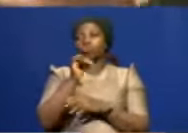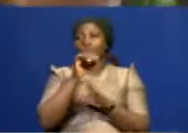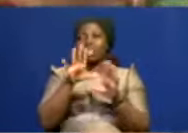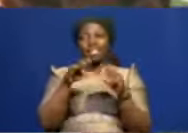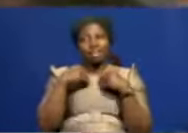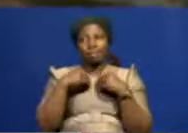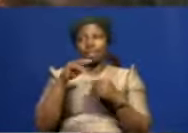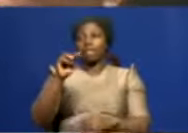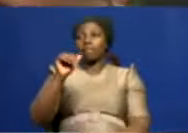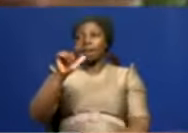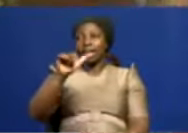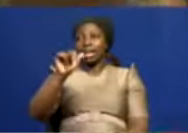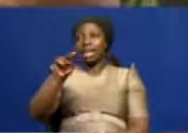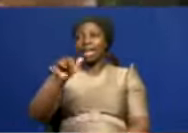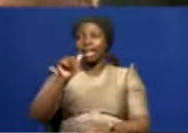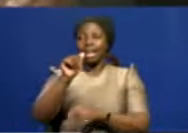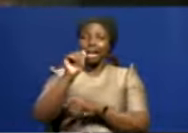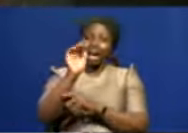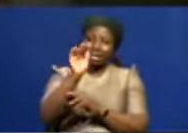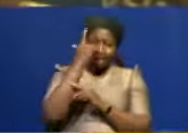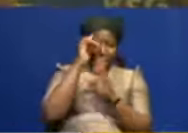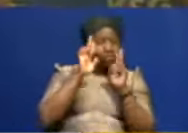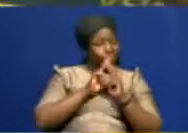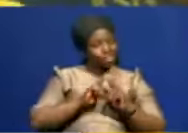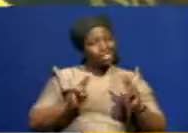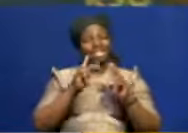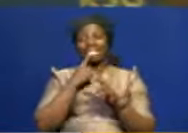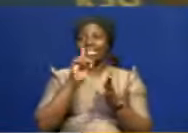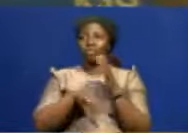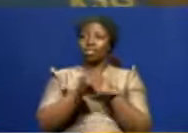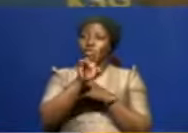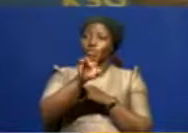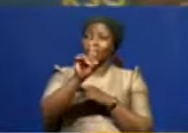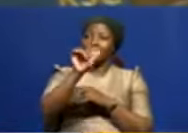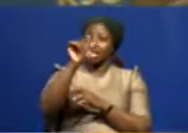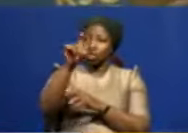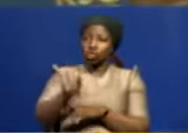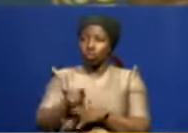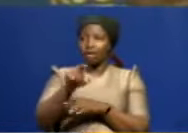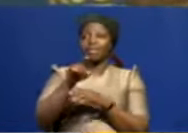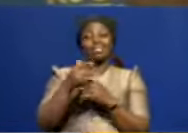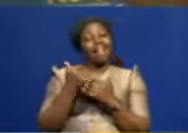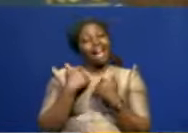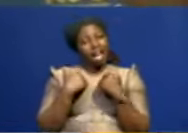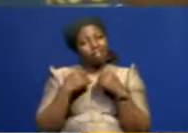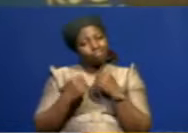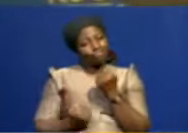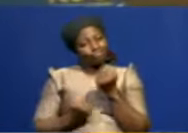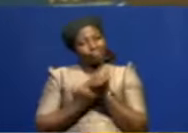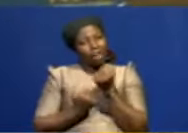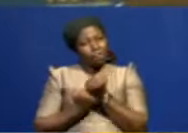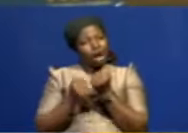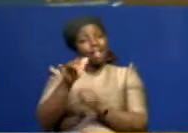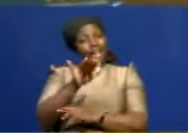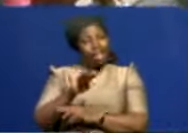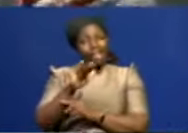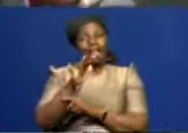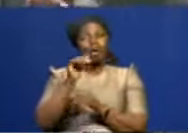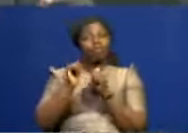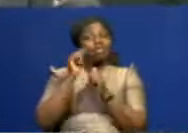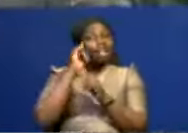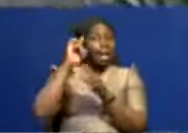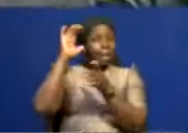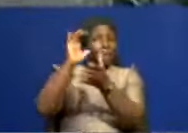alitoa wito wa amani akisema chama cha UDA kinafaa kuzamisha mizizi yake eneo hilo linaloaminiwa kuwa ngome ya